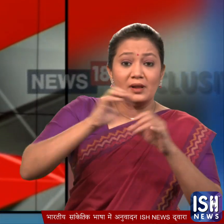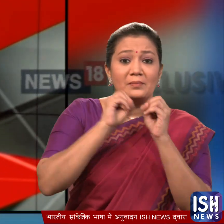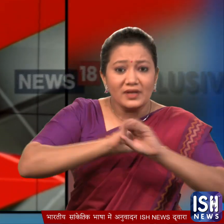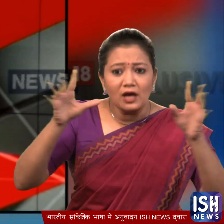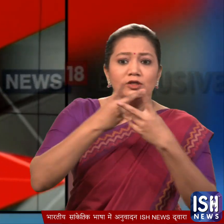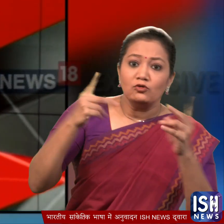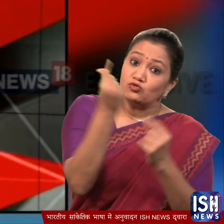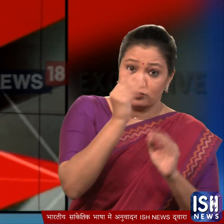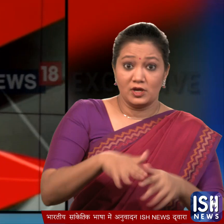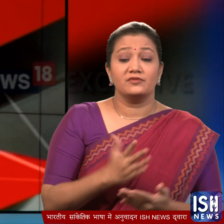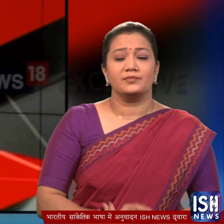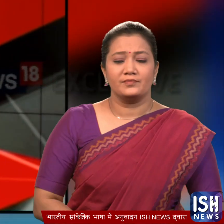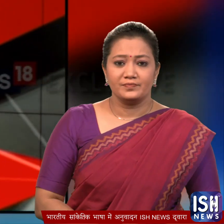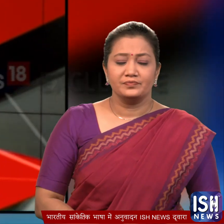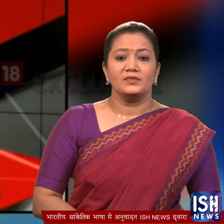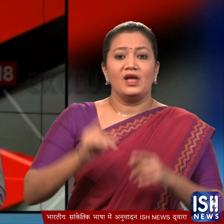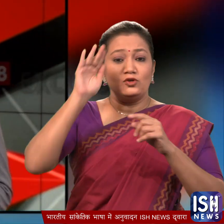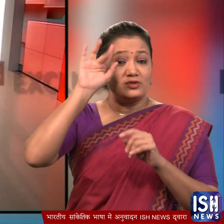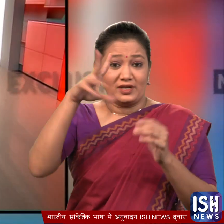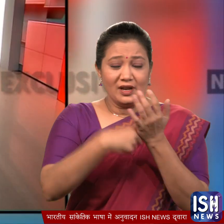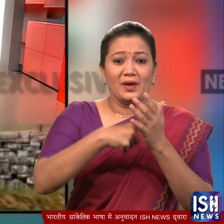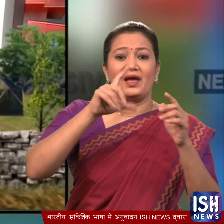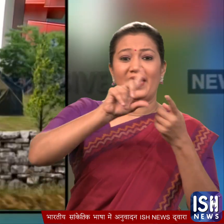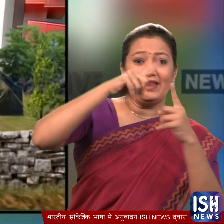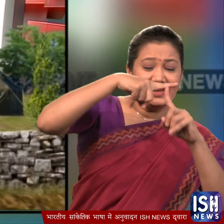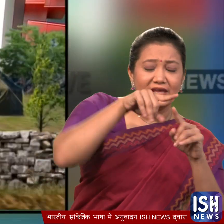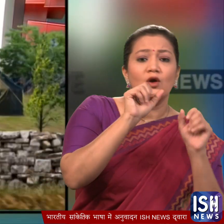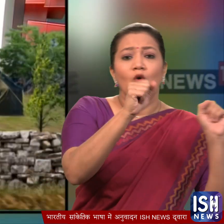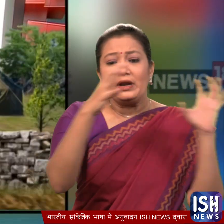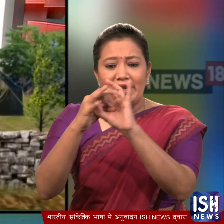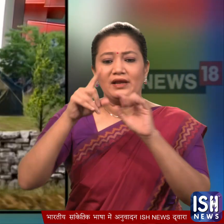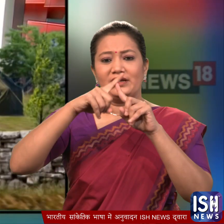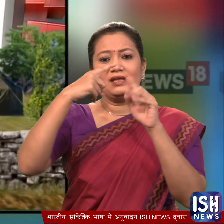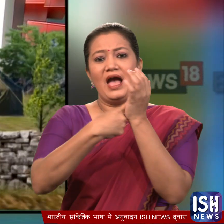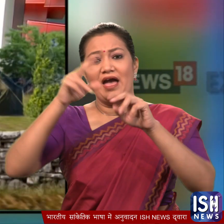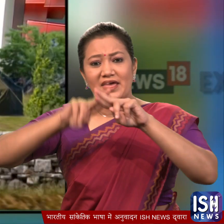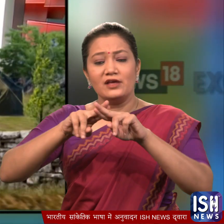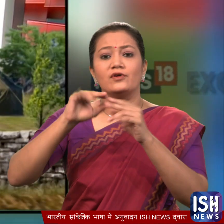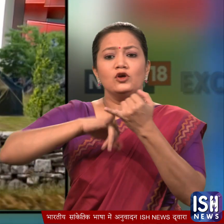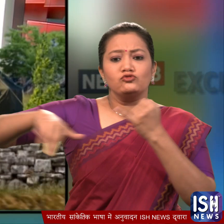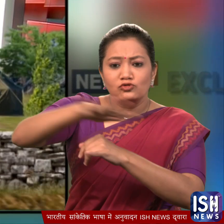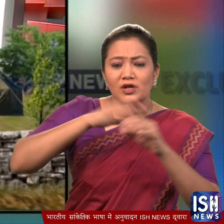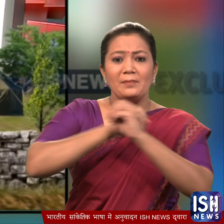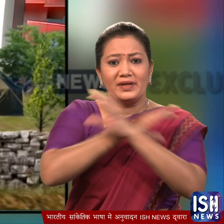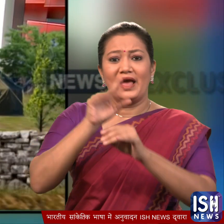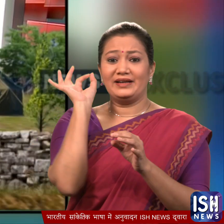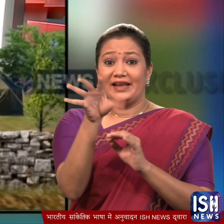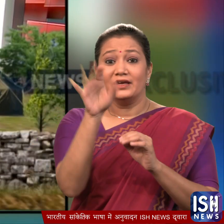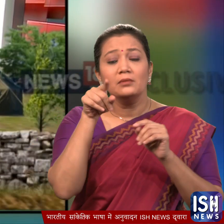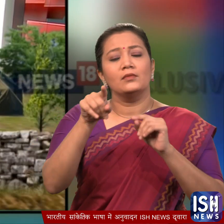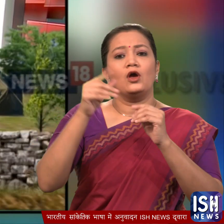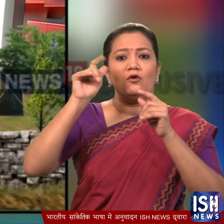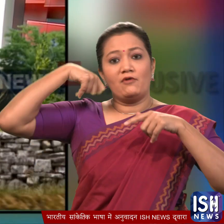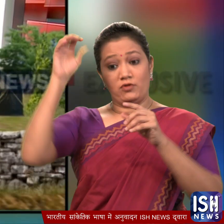मीडिया का धड़ल्ले से इस्तेमाल कर रहे हैं। News 18 के नीतीश कुमार की रिपोर्ट है कि लश्कर-ए-तैयबा से जुड़े TRF नाम के संगठन ने सोशल मीडिया प्लेटफॉर्म टेलीग्राम